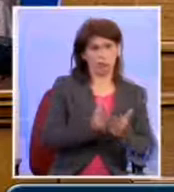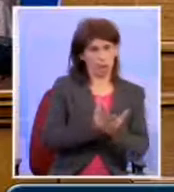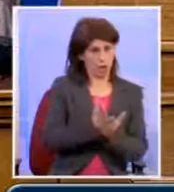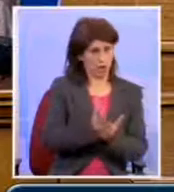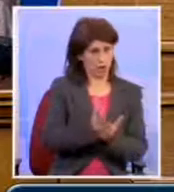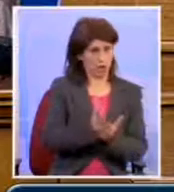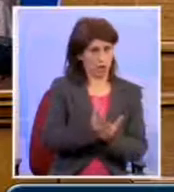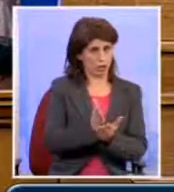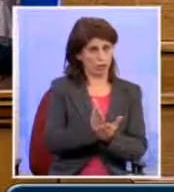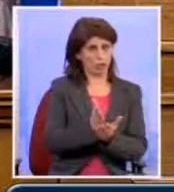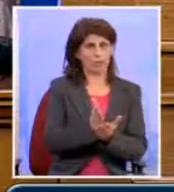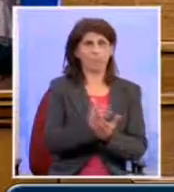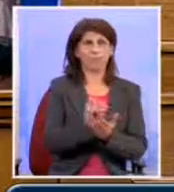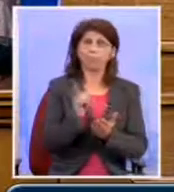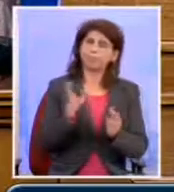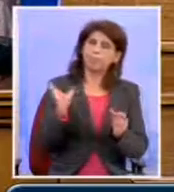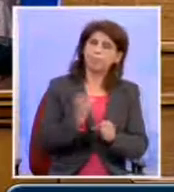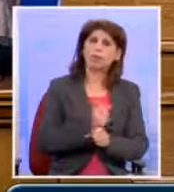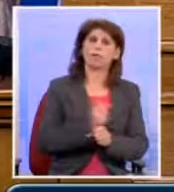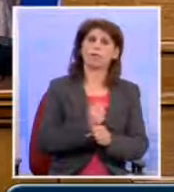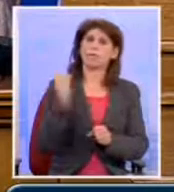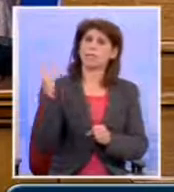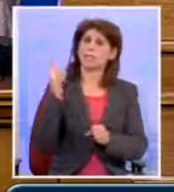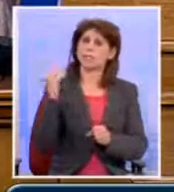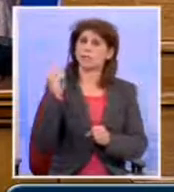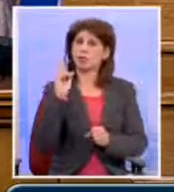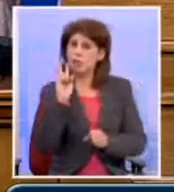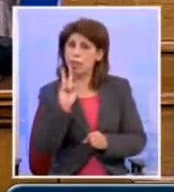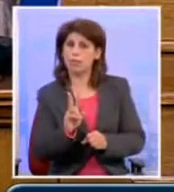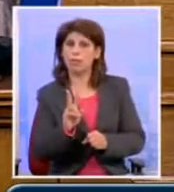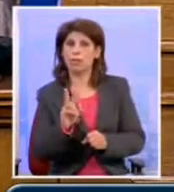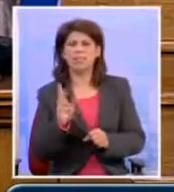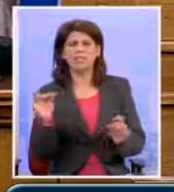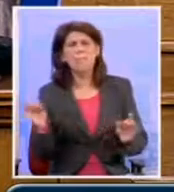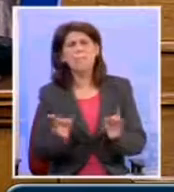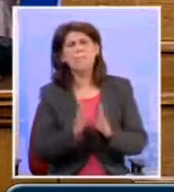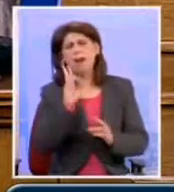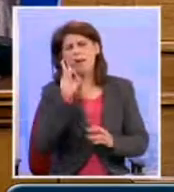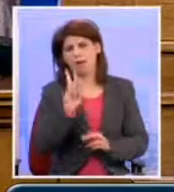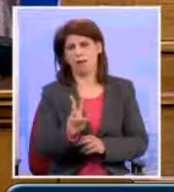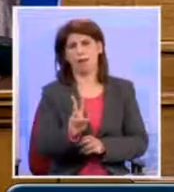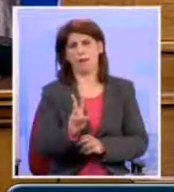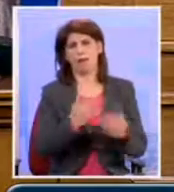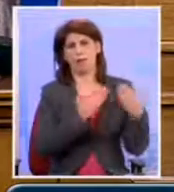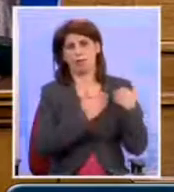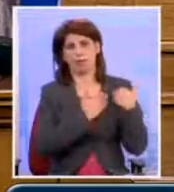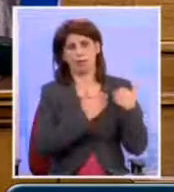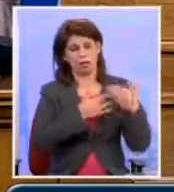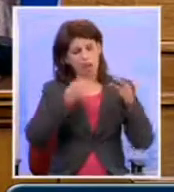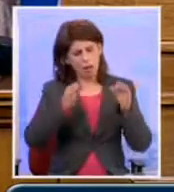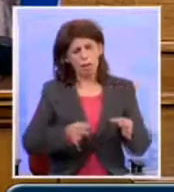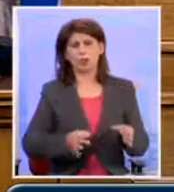Δικαιοσύνης, δεν κατορθώνει συνήθως να εντοπίσει ή μάλλον σπάνια εντοπίζει ευθύνες